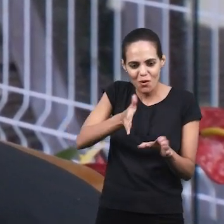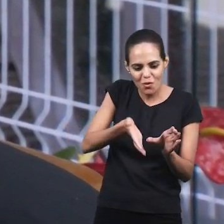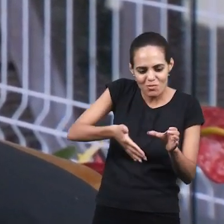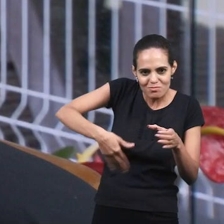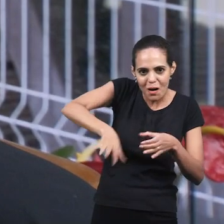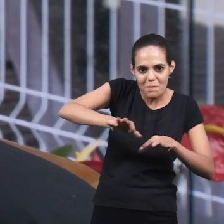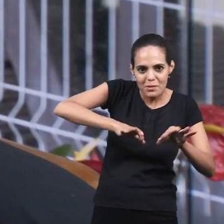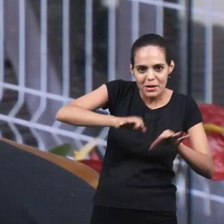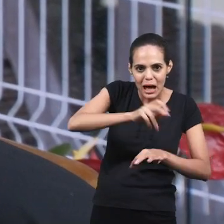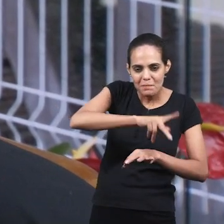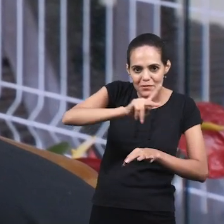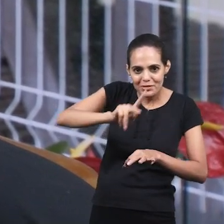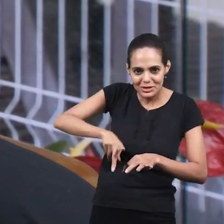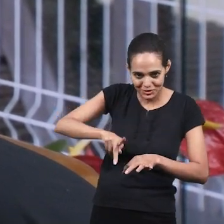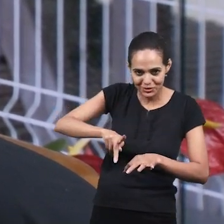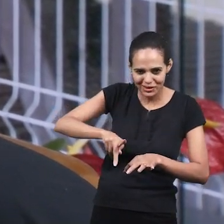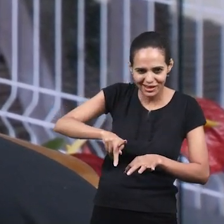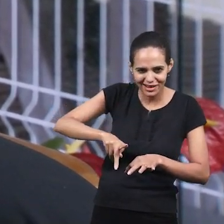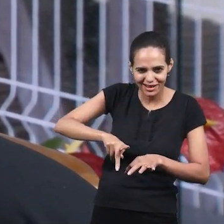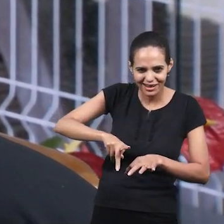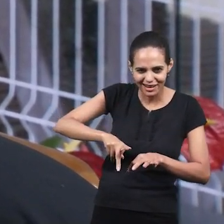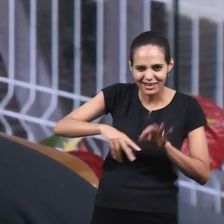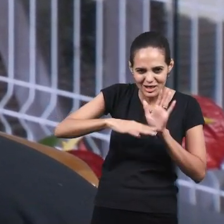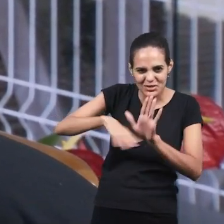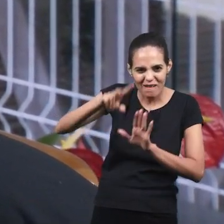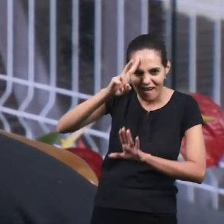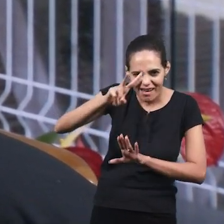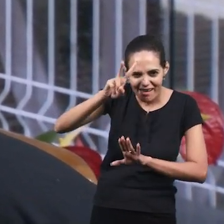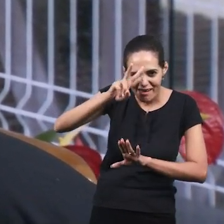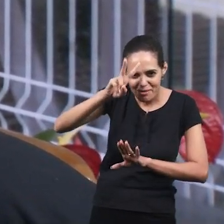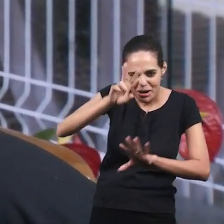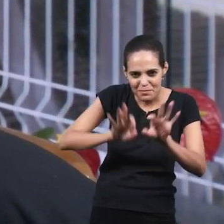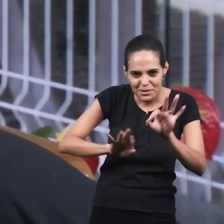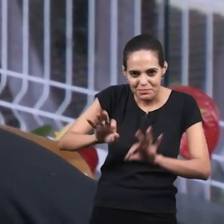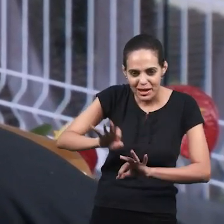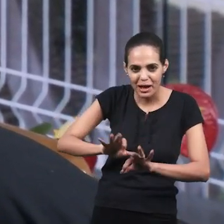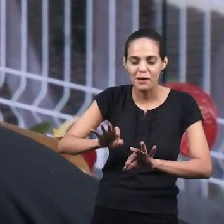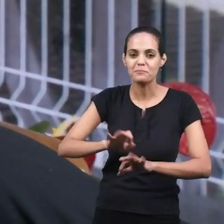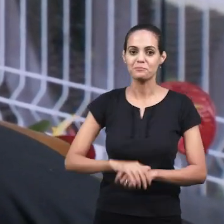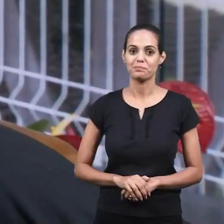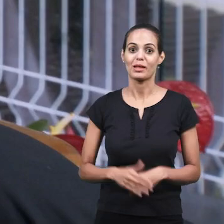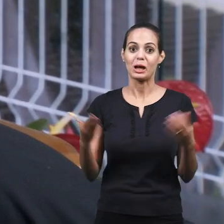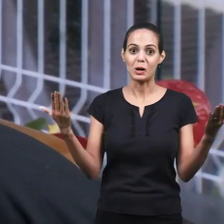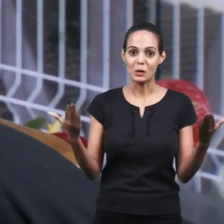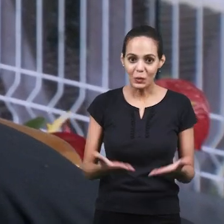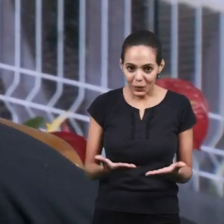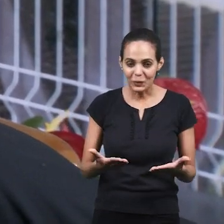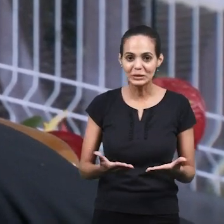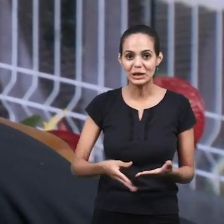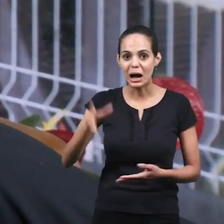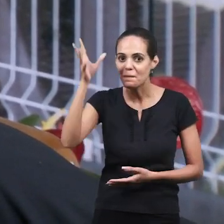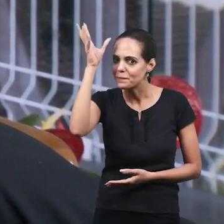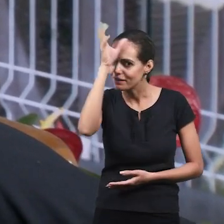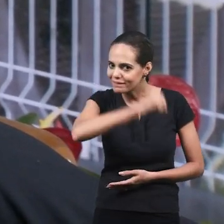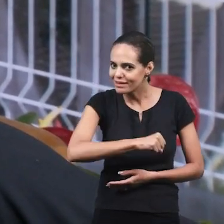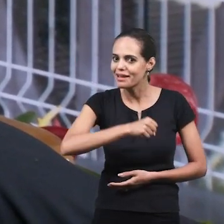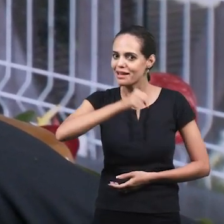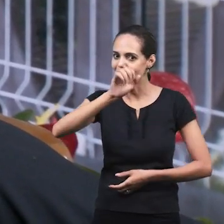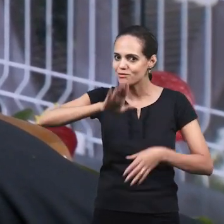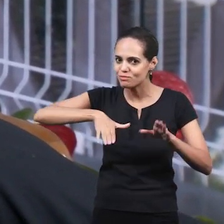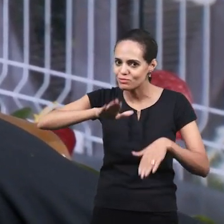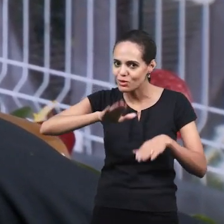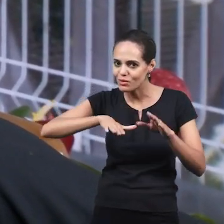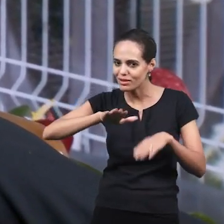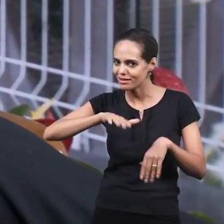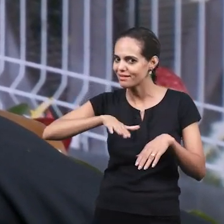à construire? C'est le moment d'utiliser. Aujourd'hui, dans le volet Parfaite louange, nous allons apprendre à jouer le chant J'ai une